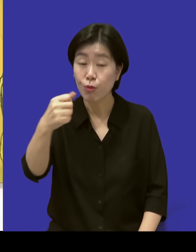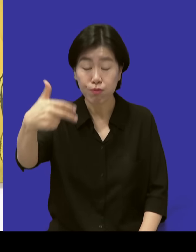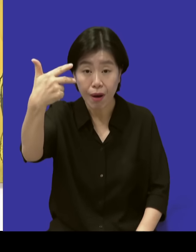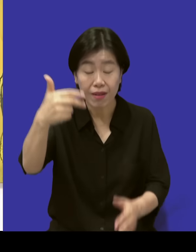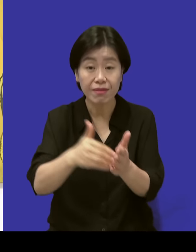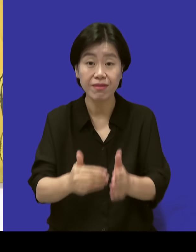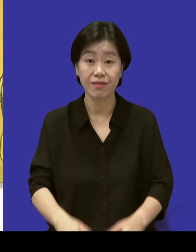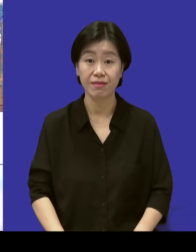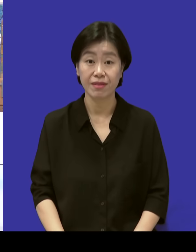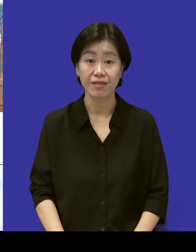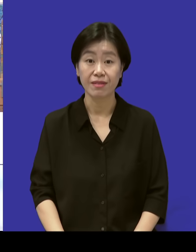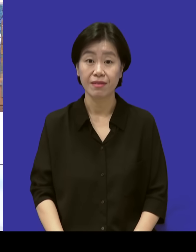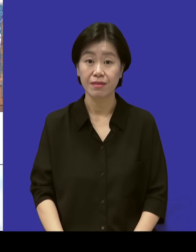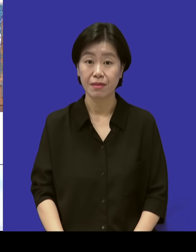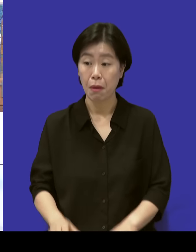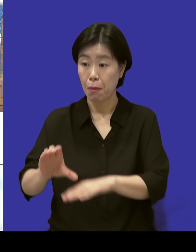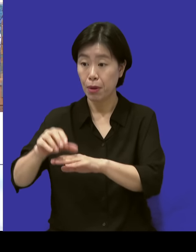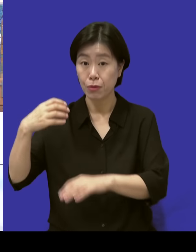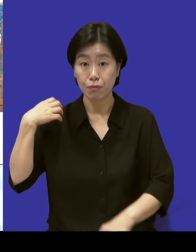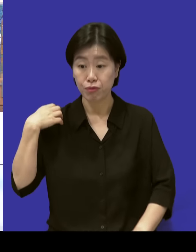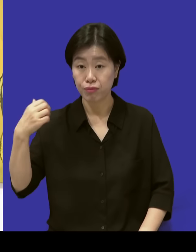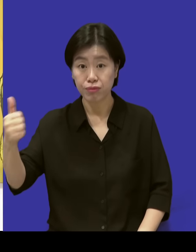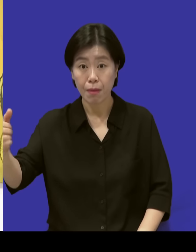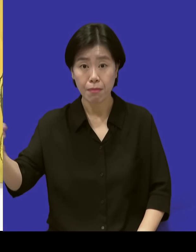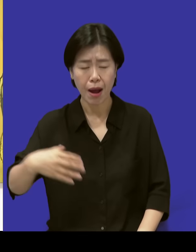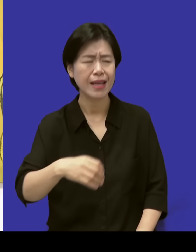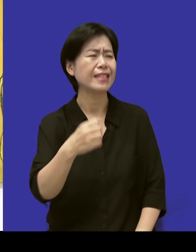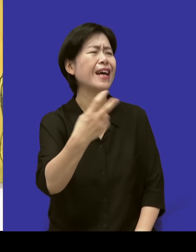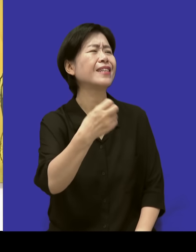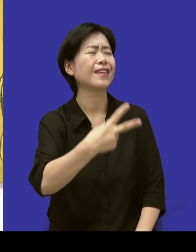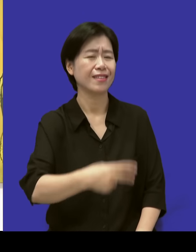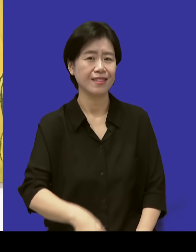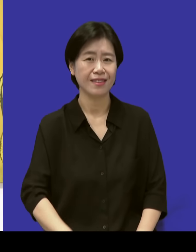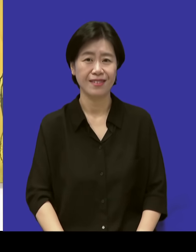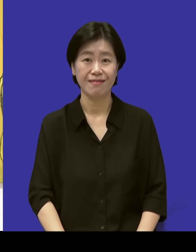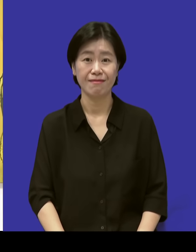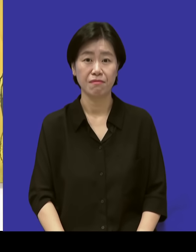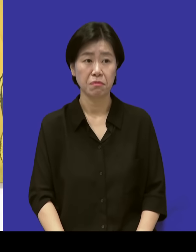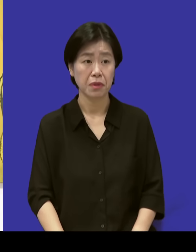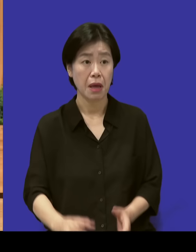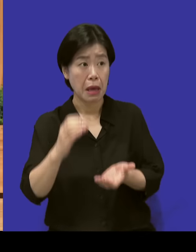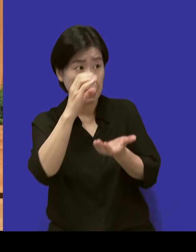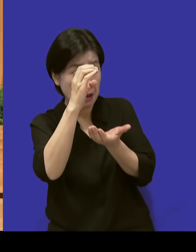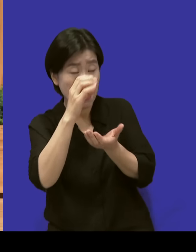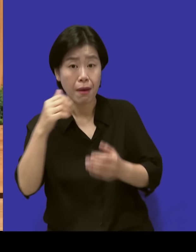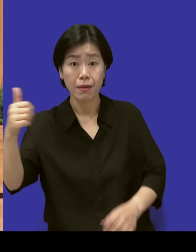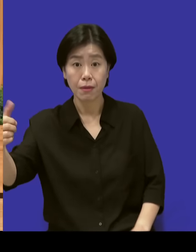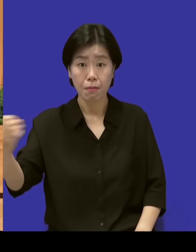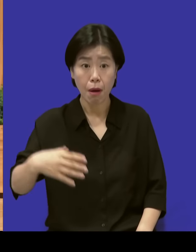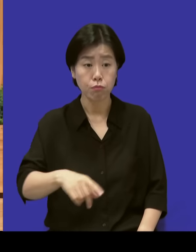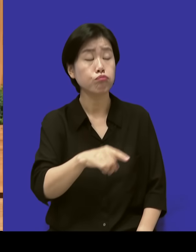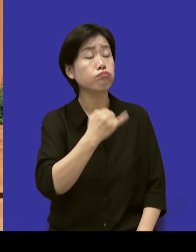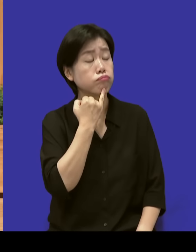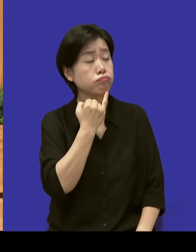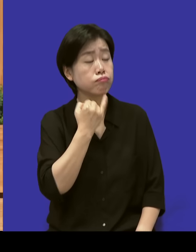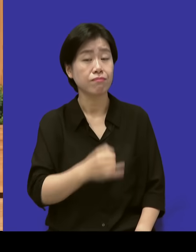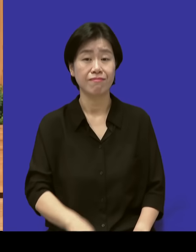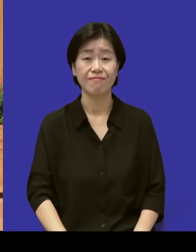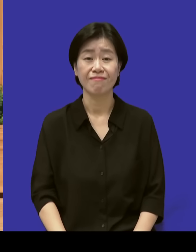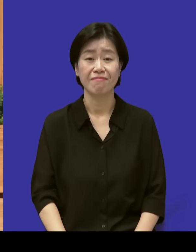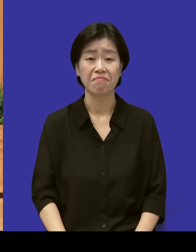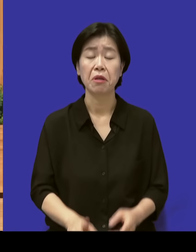그 작가님이 예. 아, 다시 하시라고 예. 취한 것 같다고 근데 촬영하시는 그 PD님은 괜찮은 것 같다고 이렇게 똑똑하잖아요. 예, 그냥